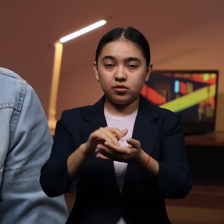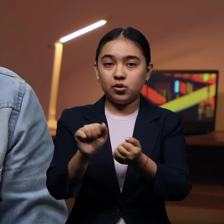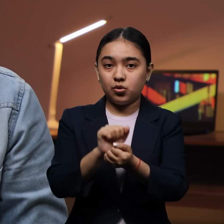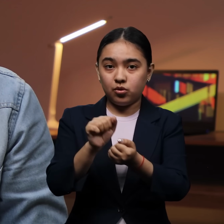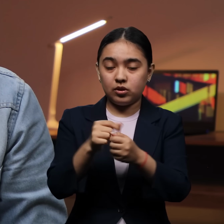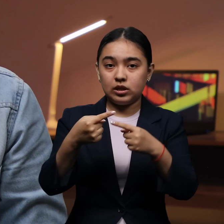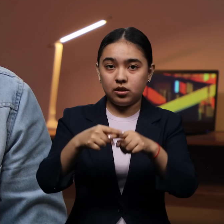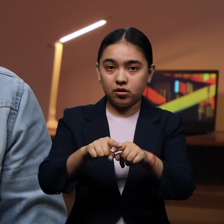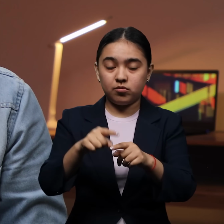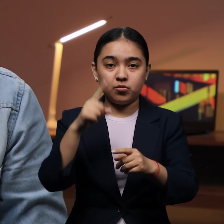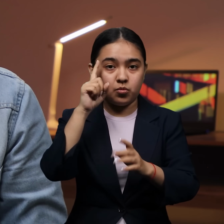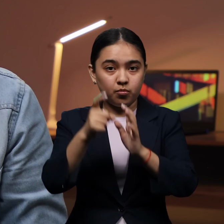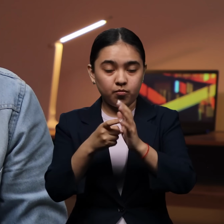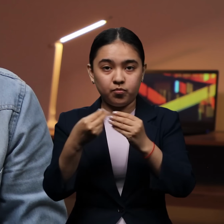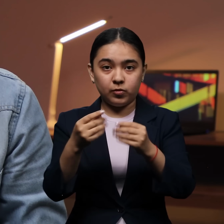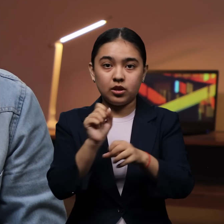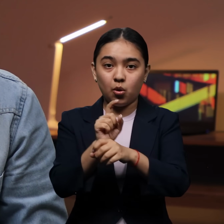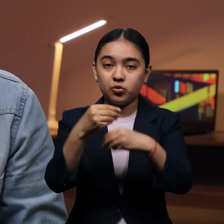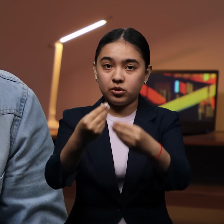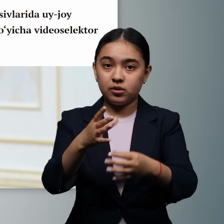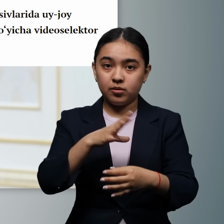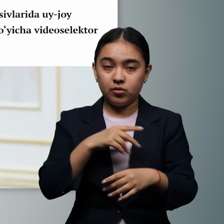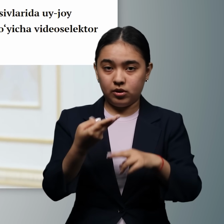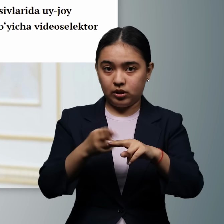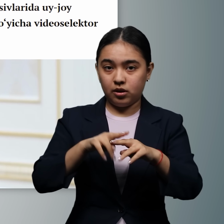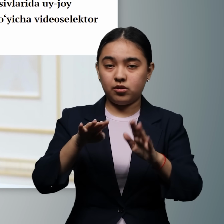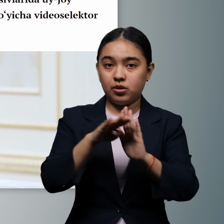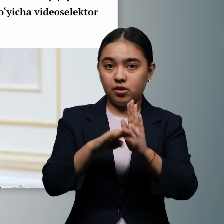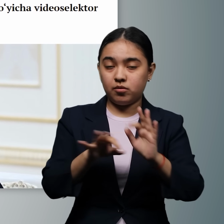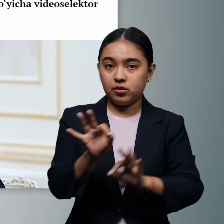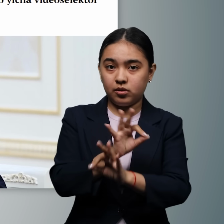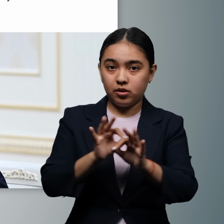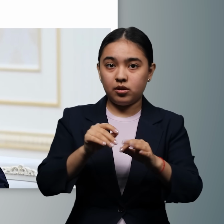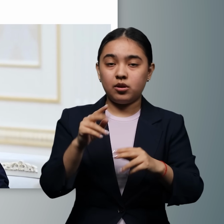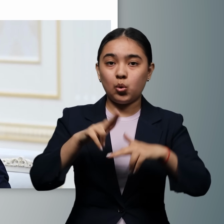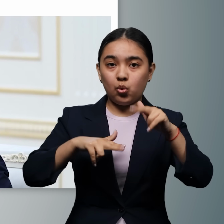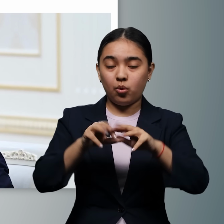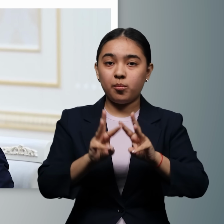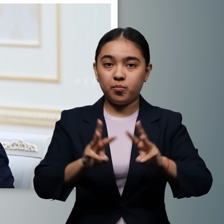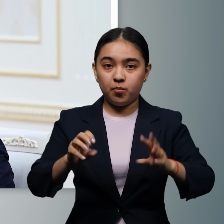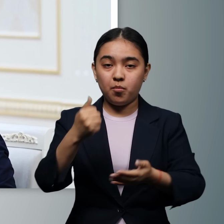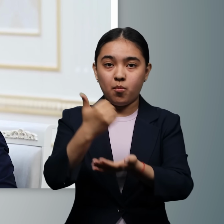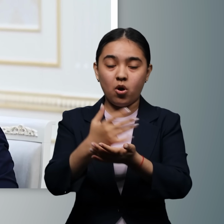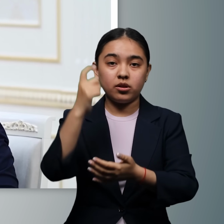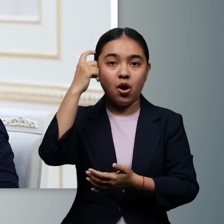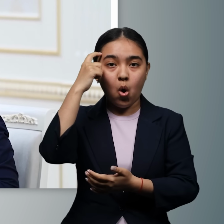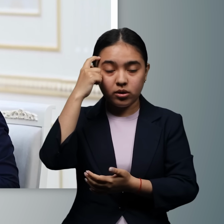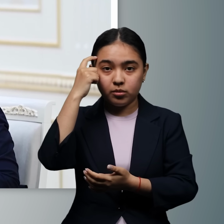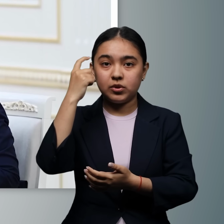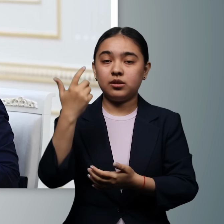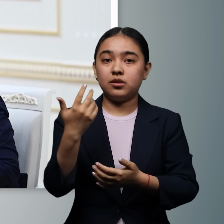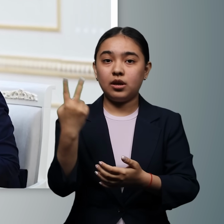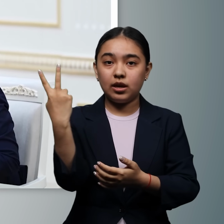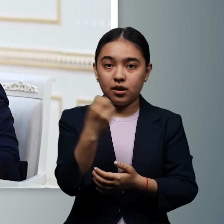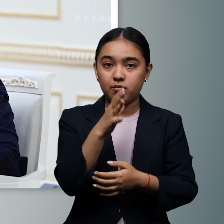shahridagi drenaj tizimining ahvolini o'nglash bo'yicha topshiriq berdi. Tegishli dasturni ishlab chiqish uchun Qurilish vazirligi va poytaxt